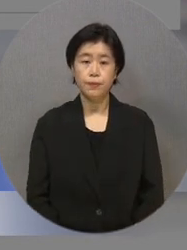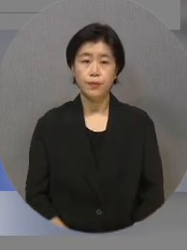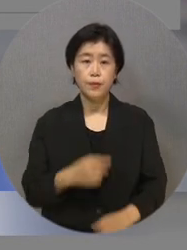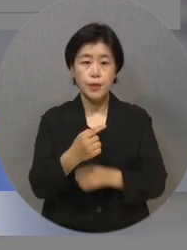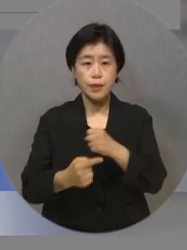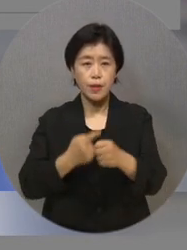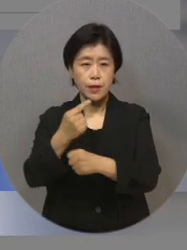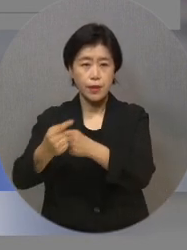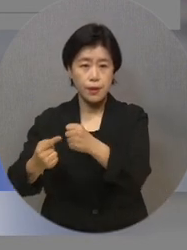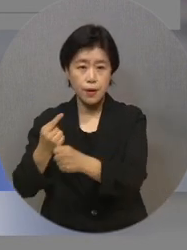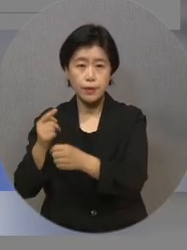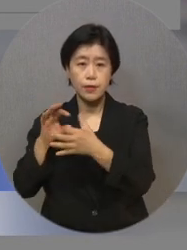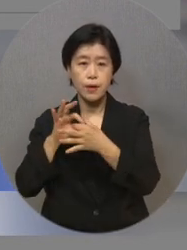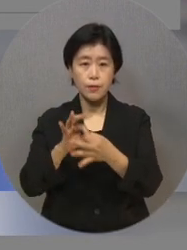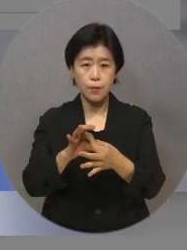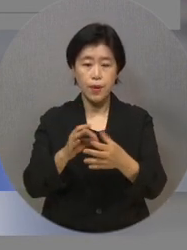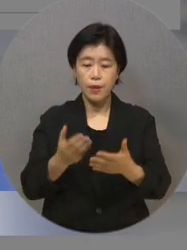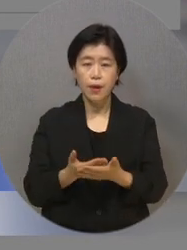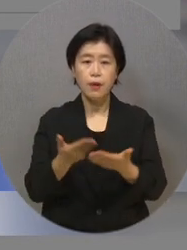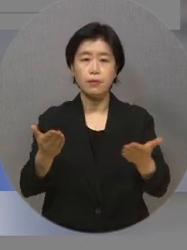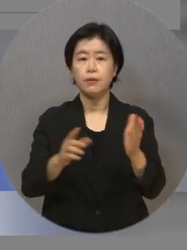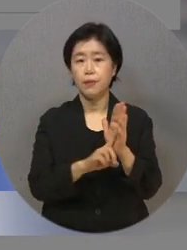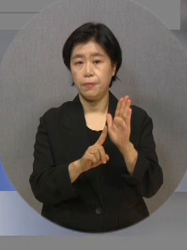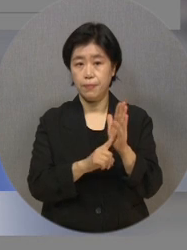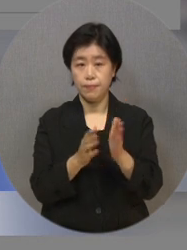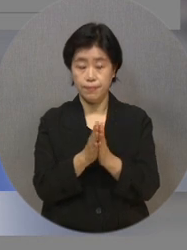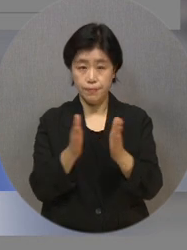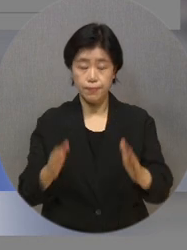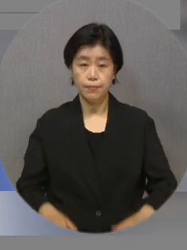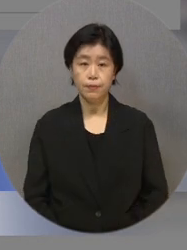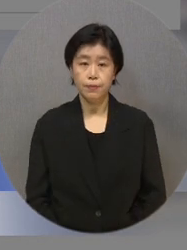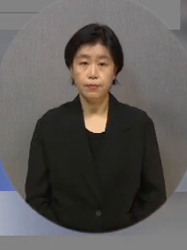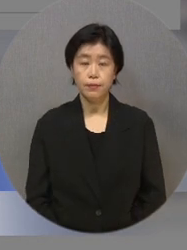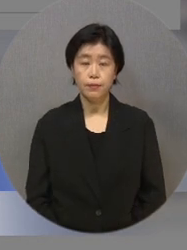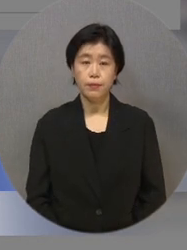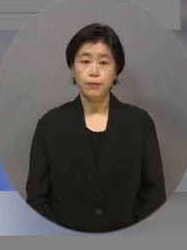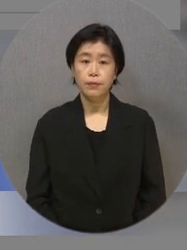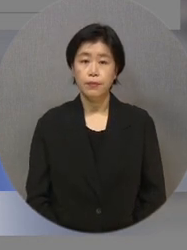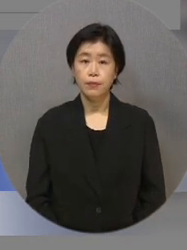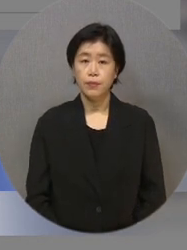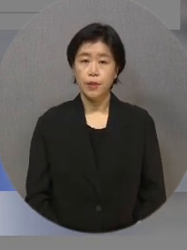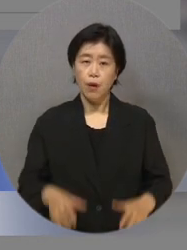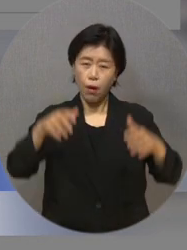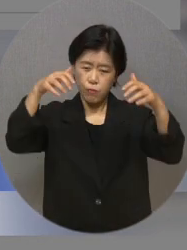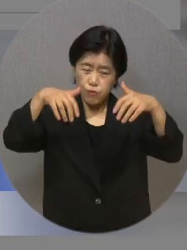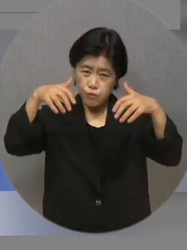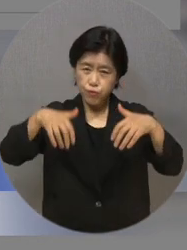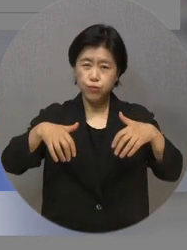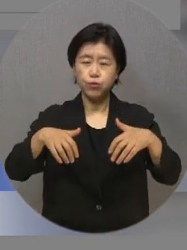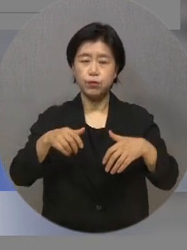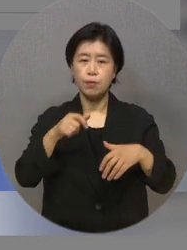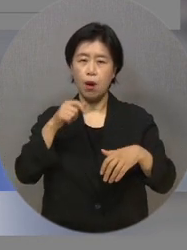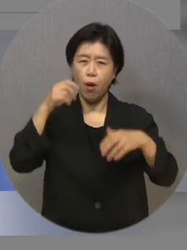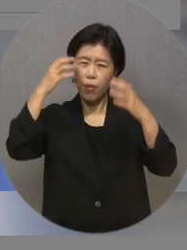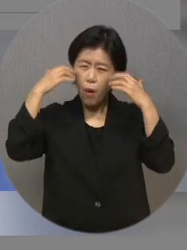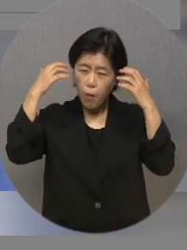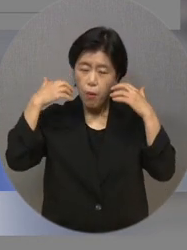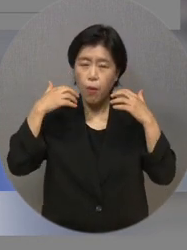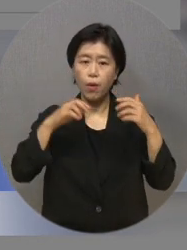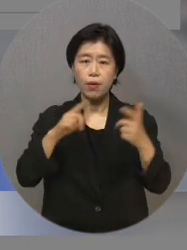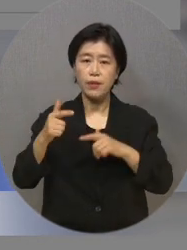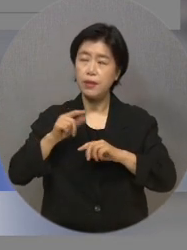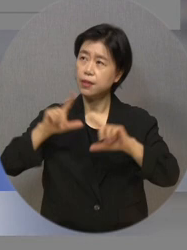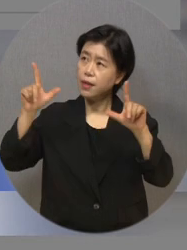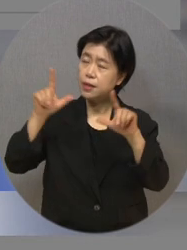연중 나눔 캠페인을 전개할 예정이라고 합니다 이날 시작된 캠페인은 폭염 등 기호 위기와 사회